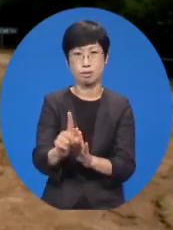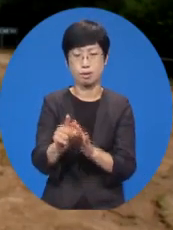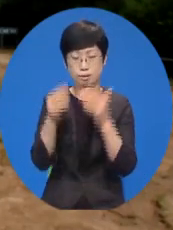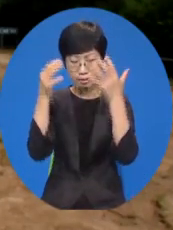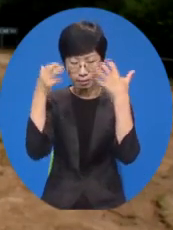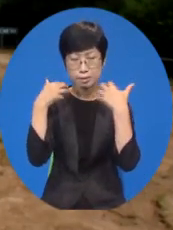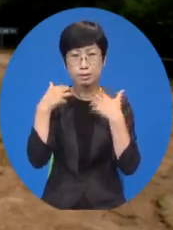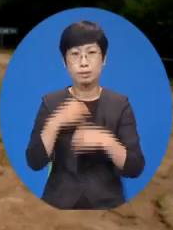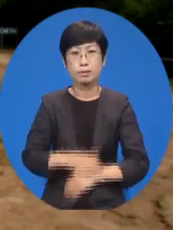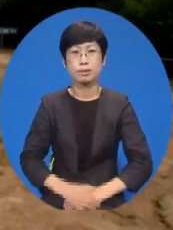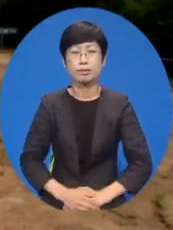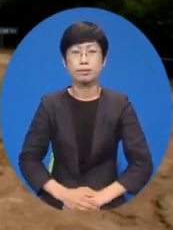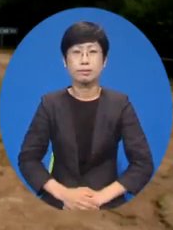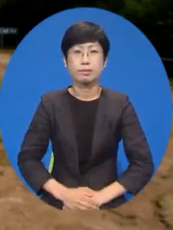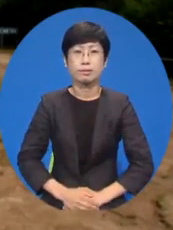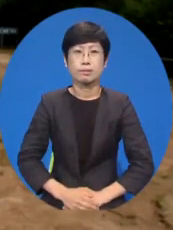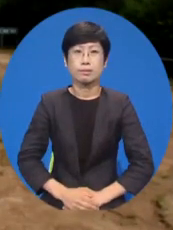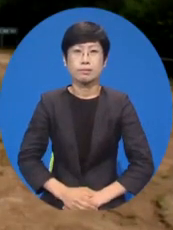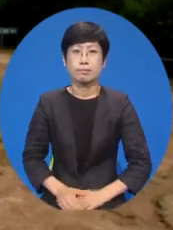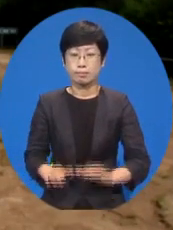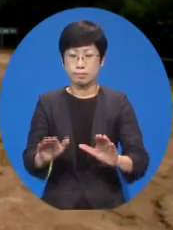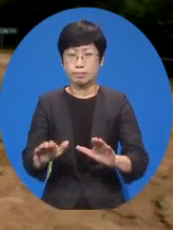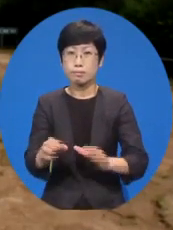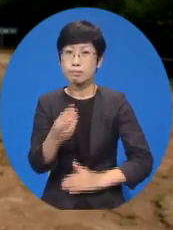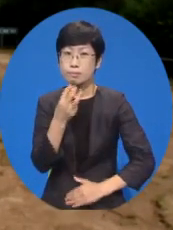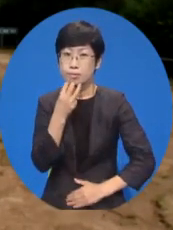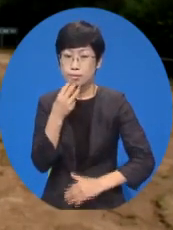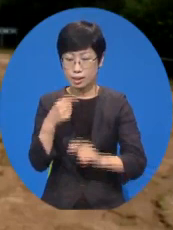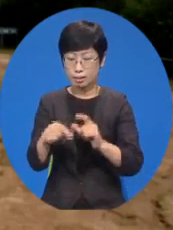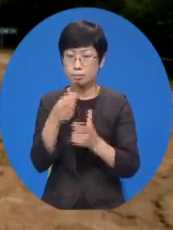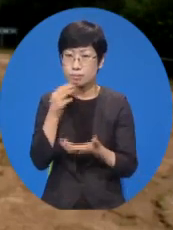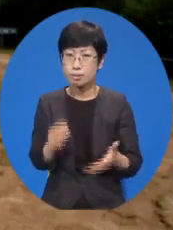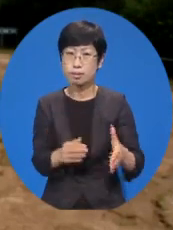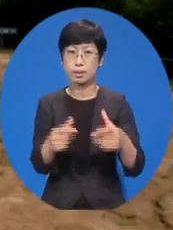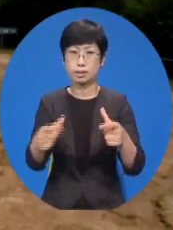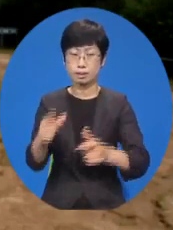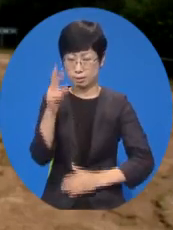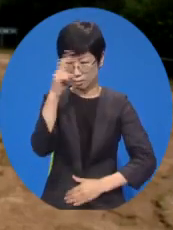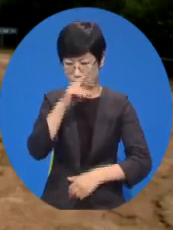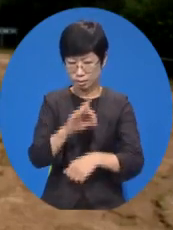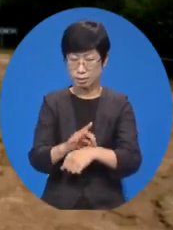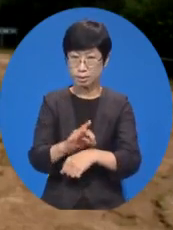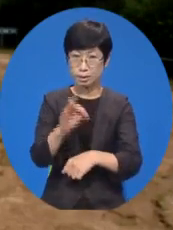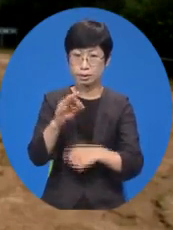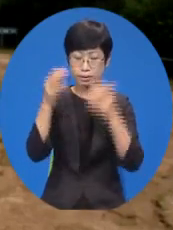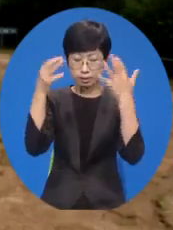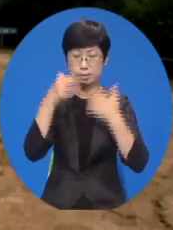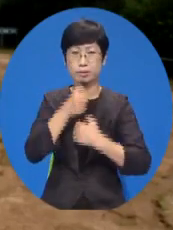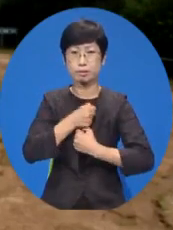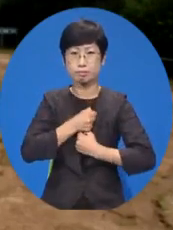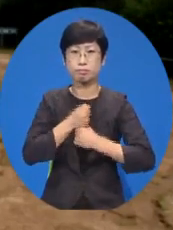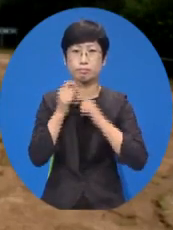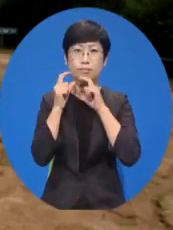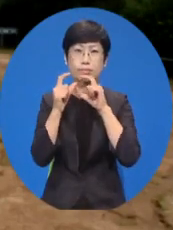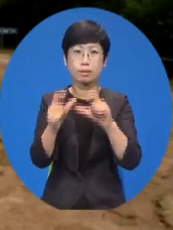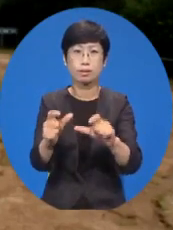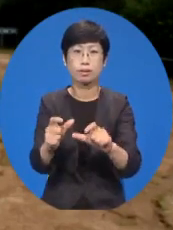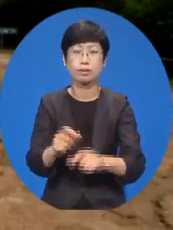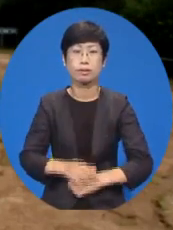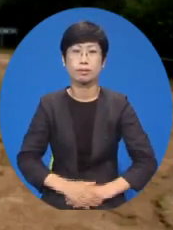그만큼 덥겠습니다. 오늘 서울과 일부 경기 지역은 오전 10시를 기해 다시